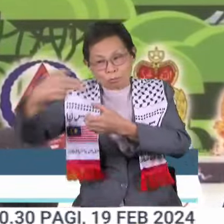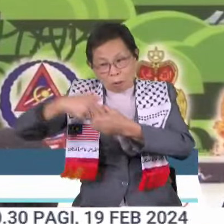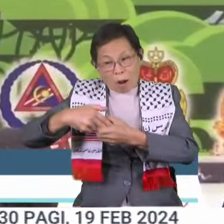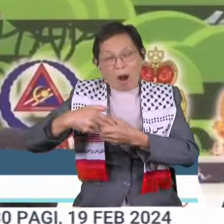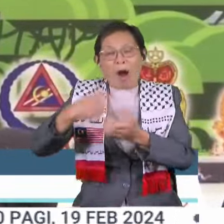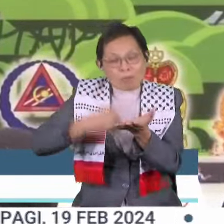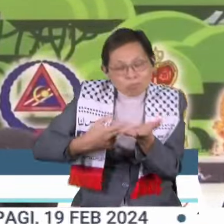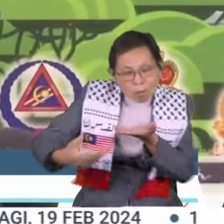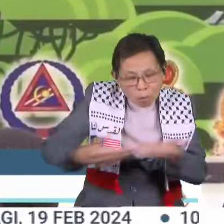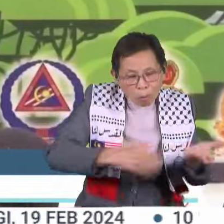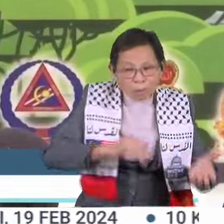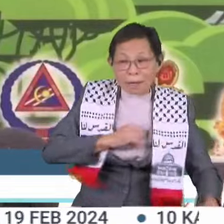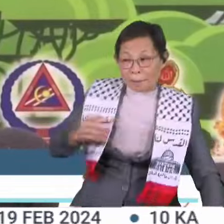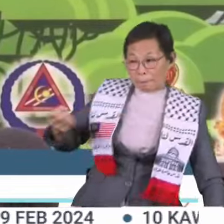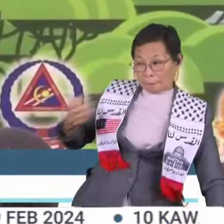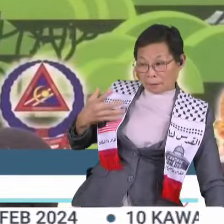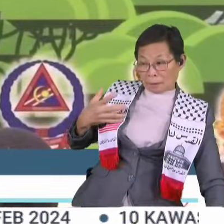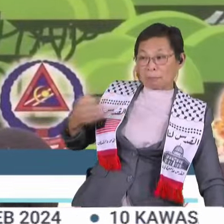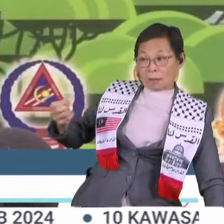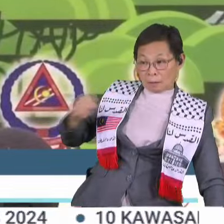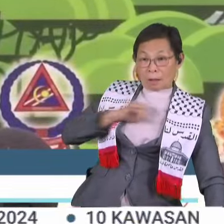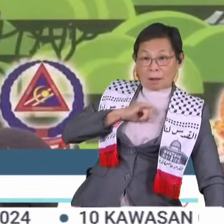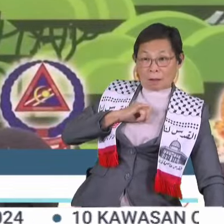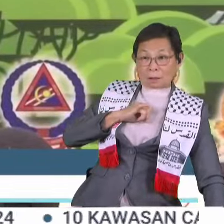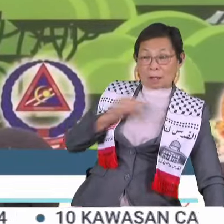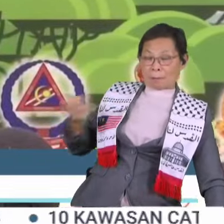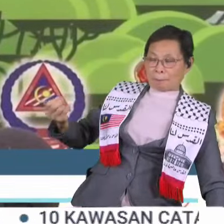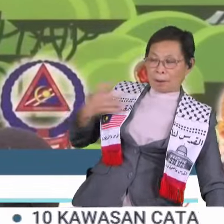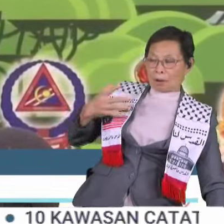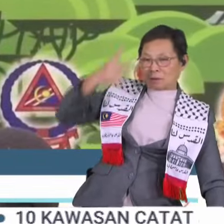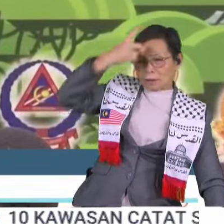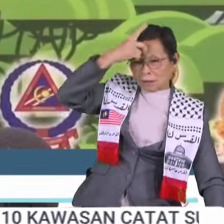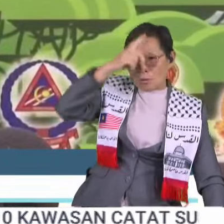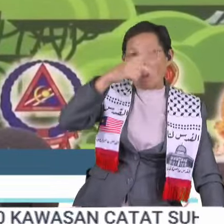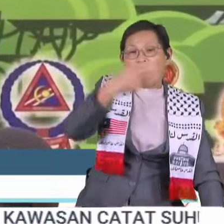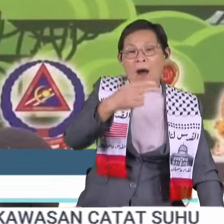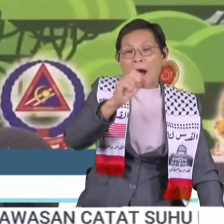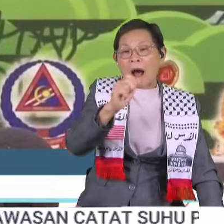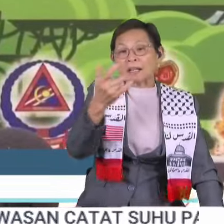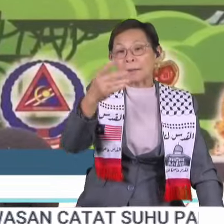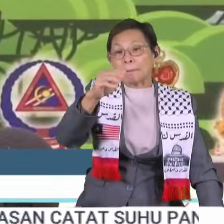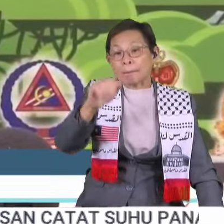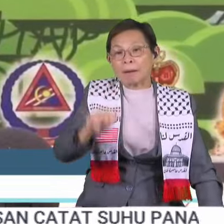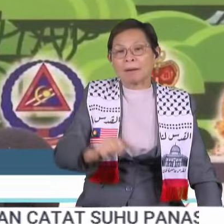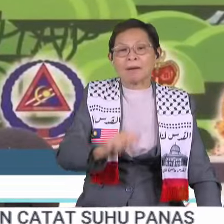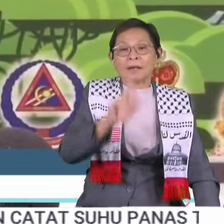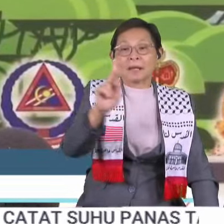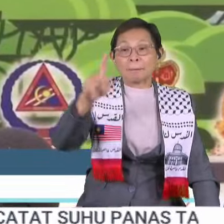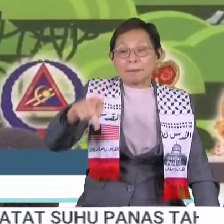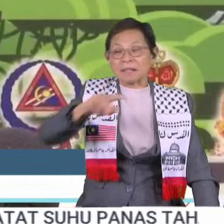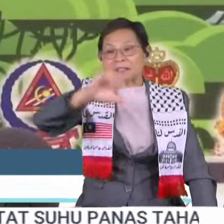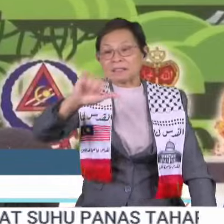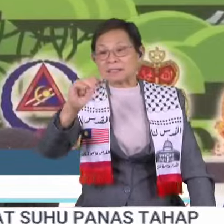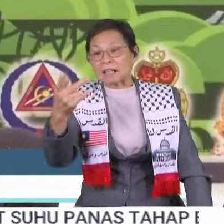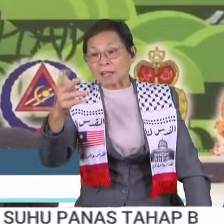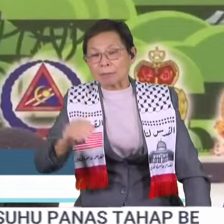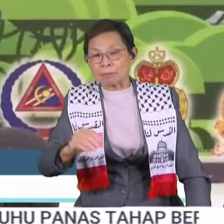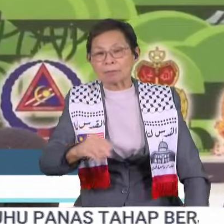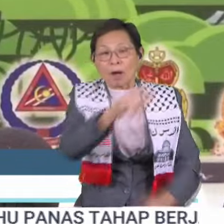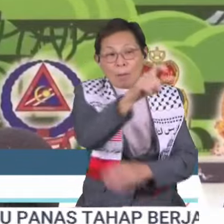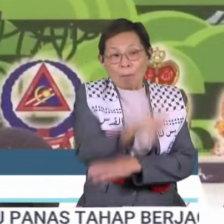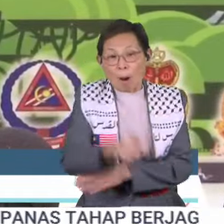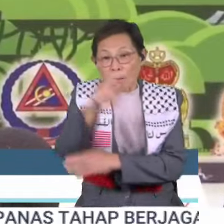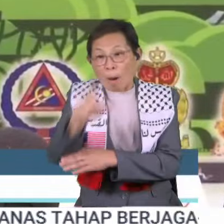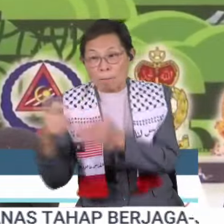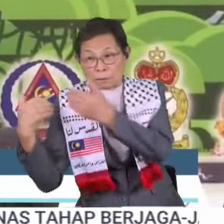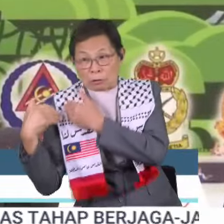tersebut. Saya difahamkan oleh Dato' Hakimah KP JAKIM bahawa libat urus itu